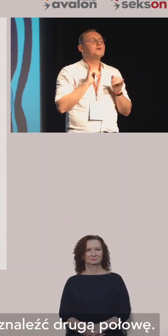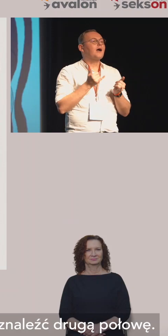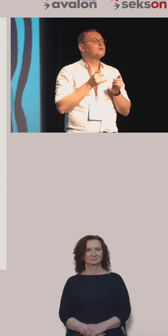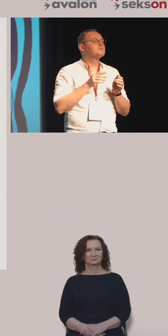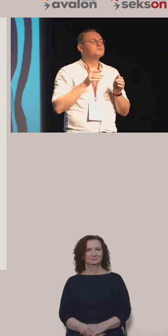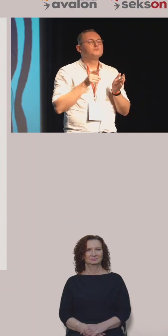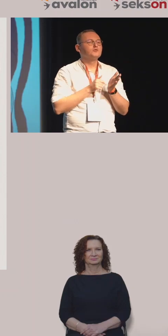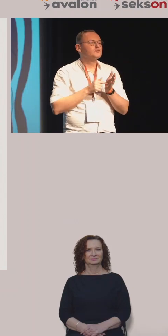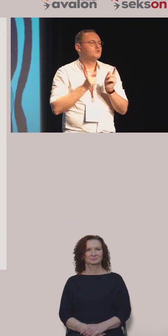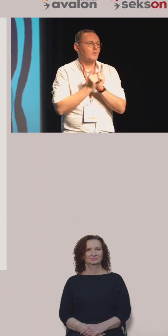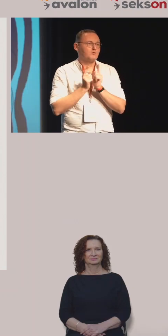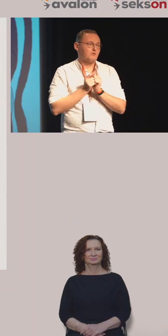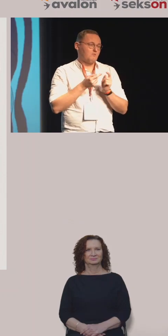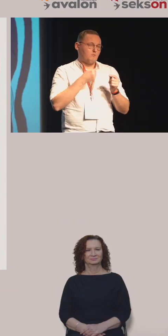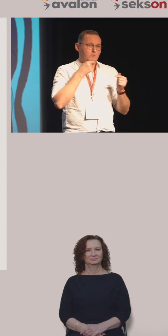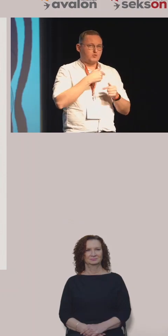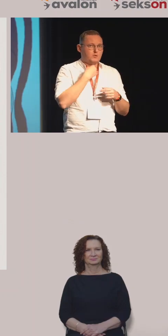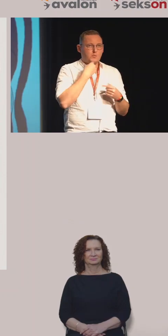połowę.